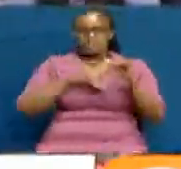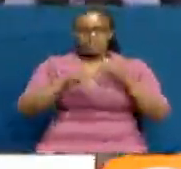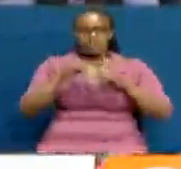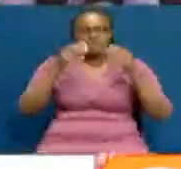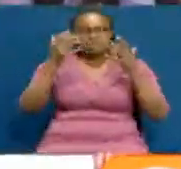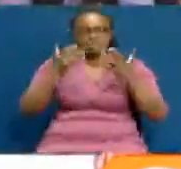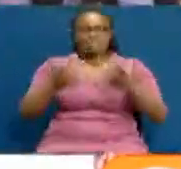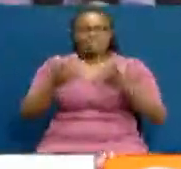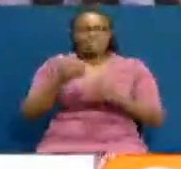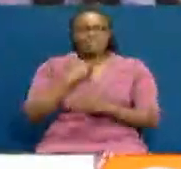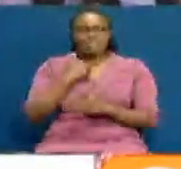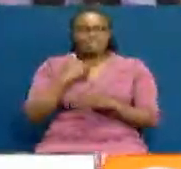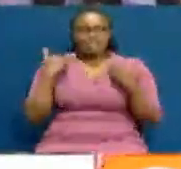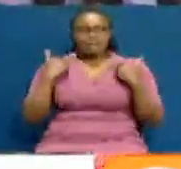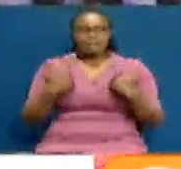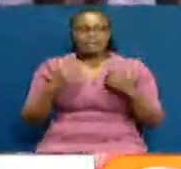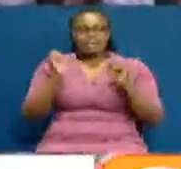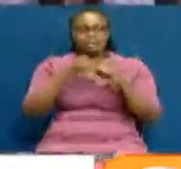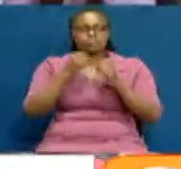corruption.